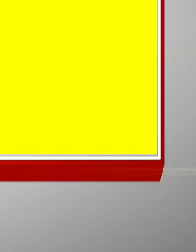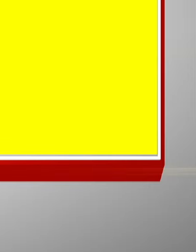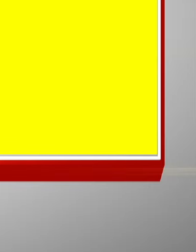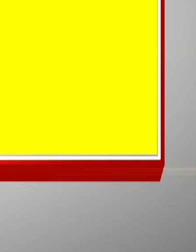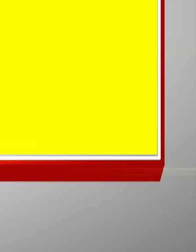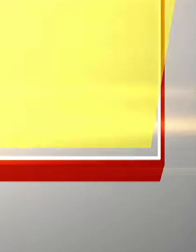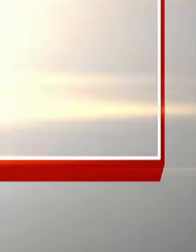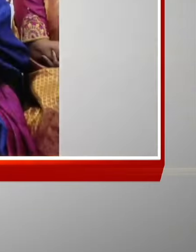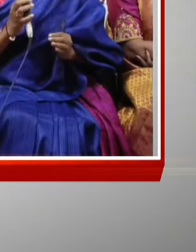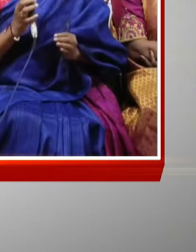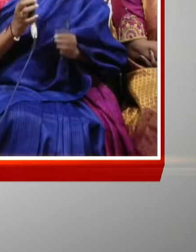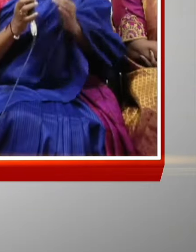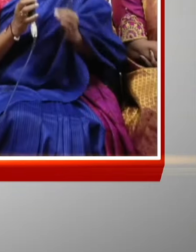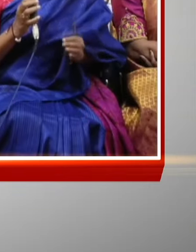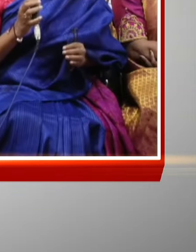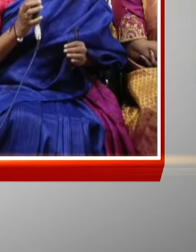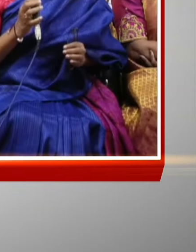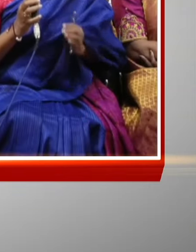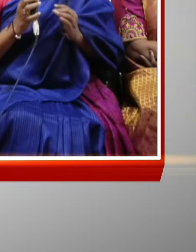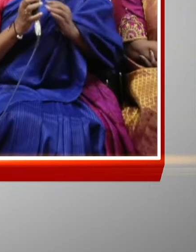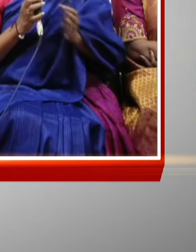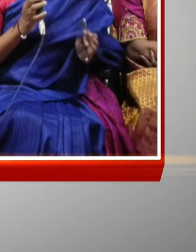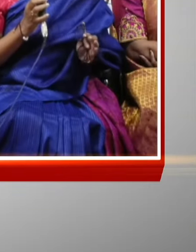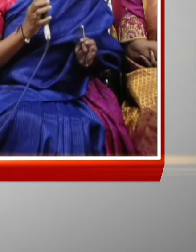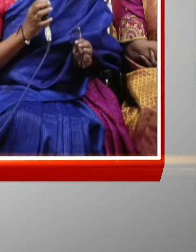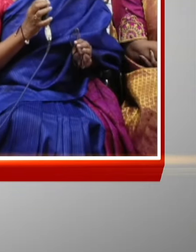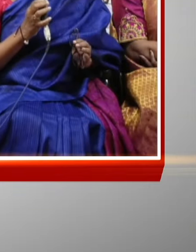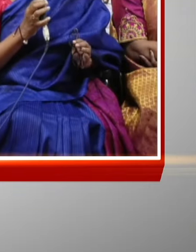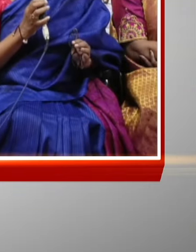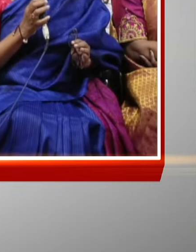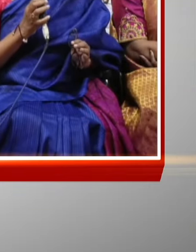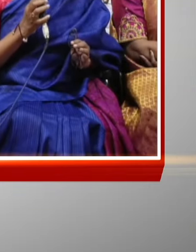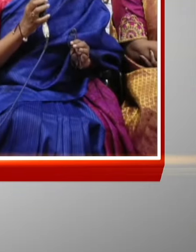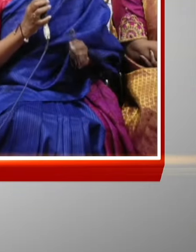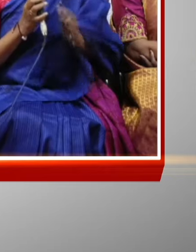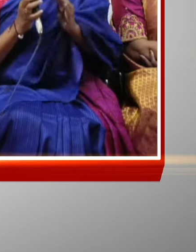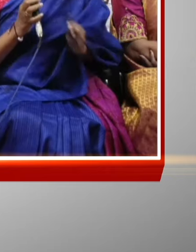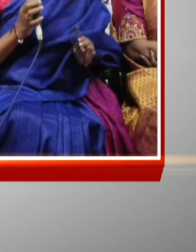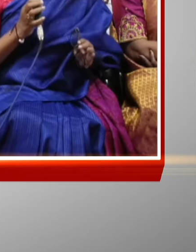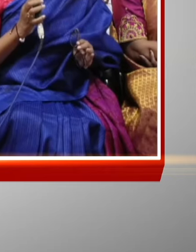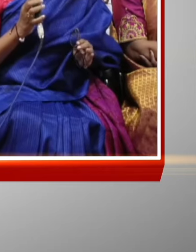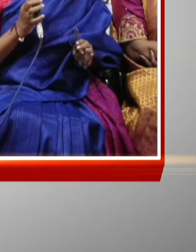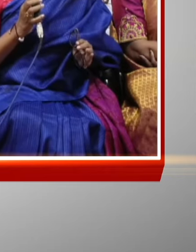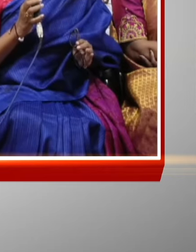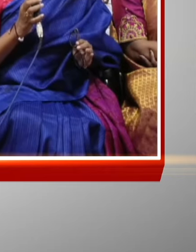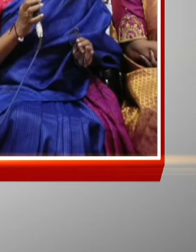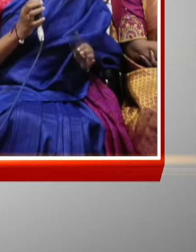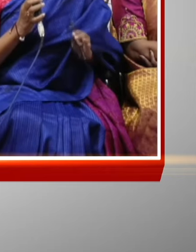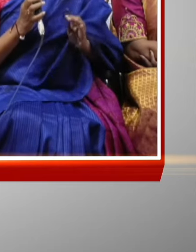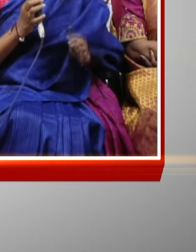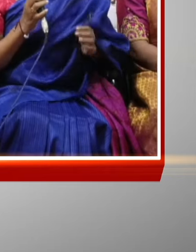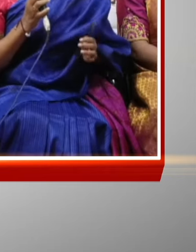നടികർ സംഘം യോഗത്തിൻ്റെ ഒരു തീരുമാനങ്ങളിൽ പ്രധാനപ്പെട്ടതായി പുറത്തു വന്നിരിക്കുന്നത്. രോഹിണി തന്നെയായിരിക്കും അധ്യക്ഷയായി തുടരുക. അവർ